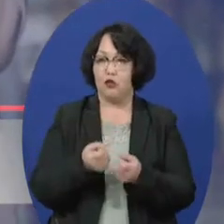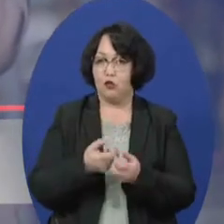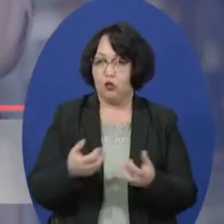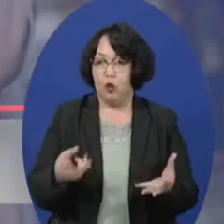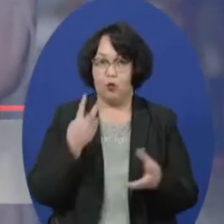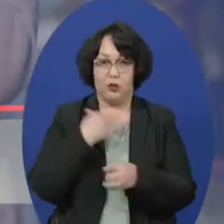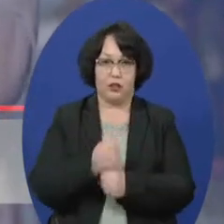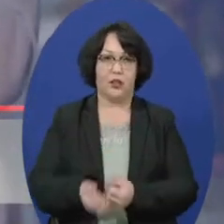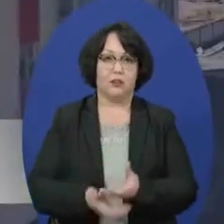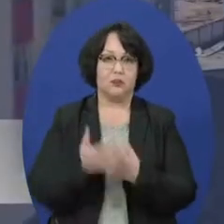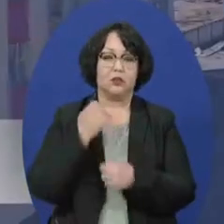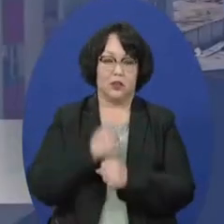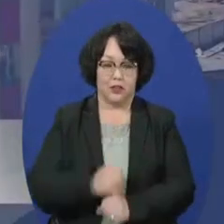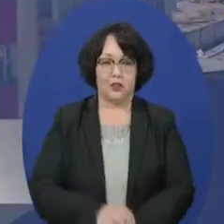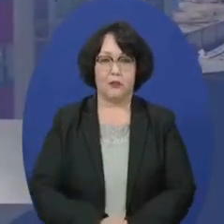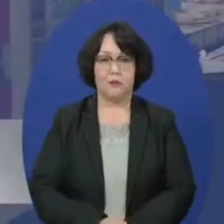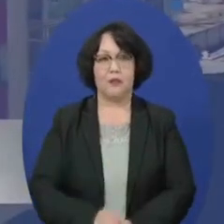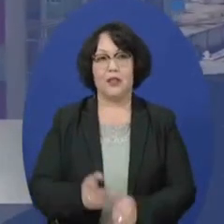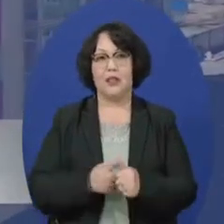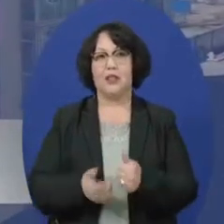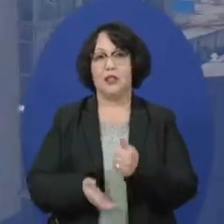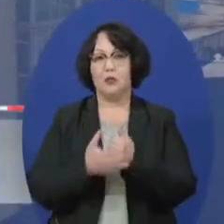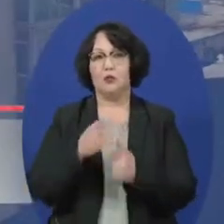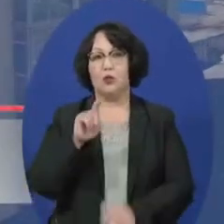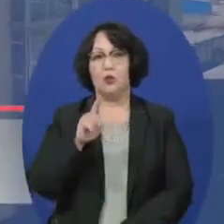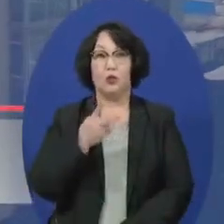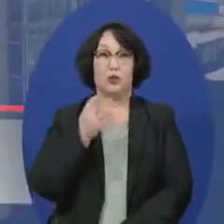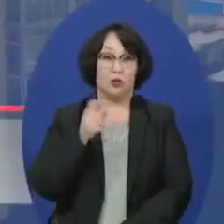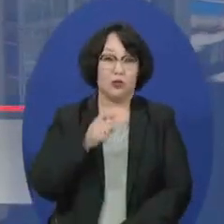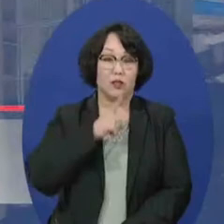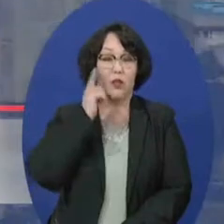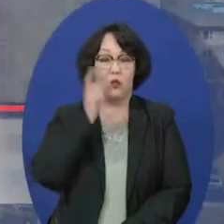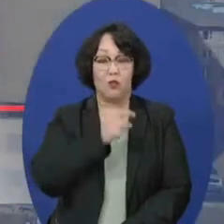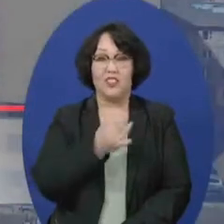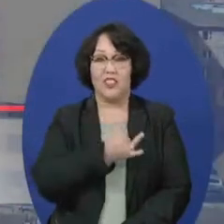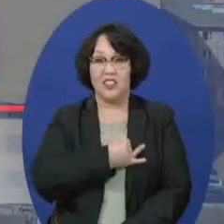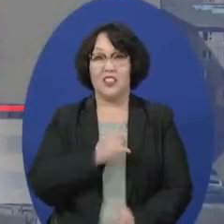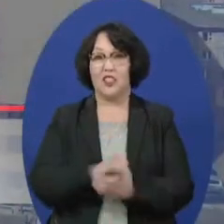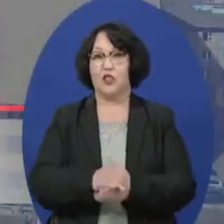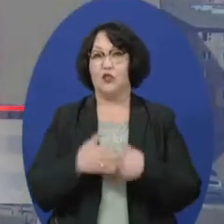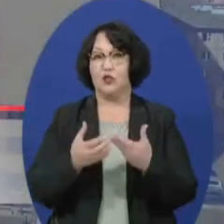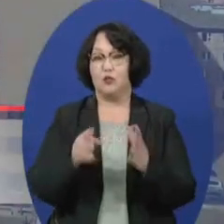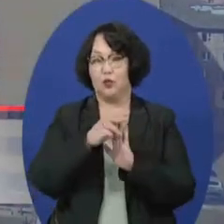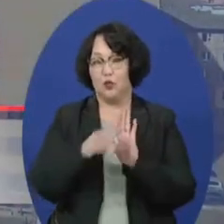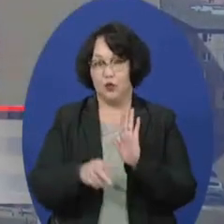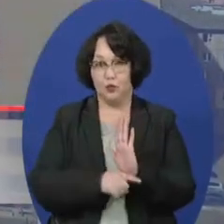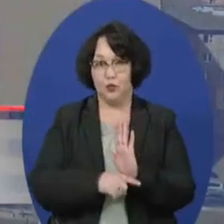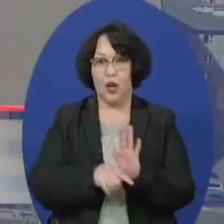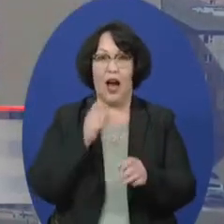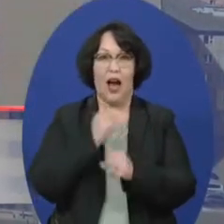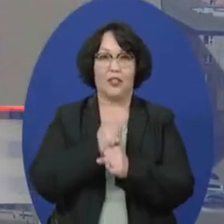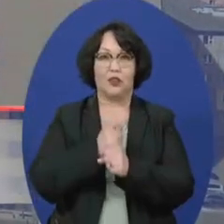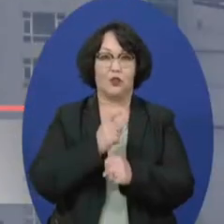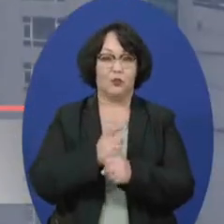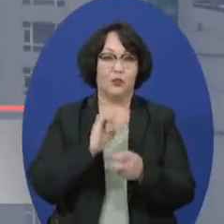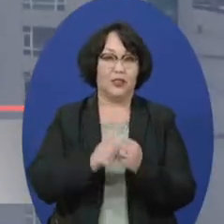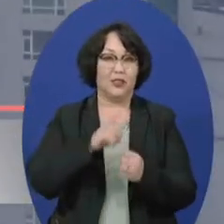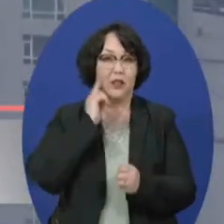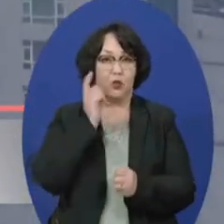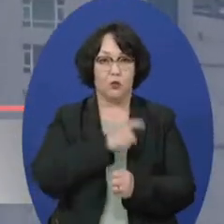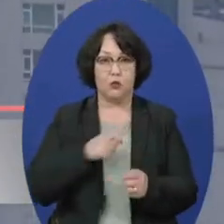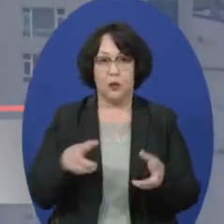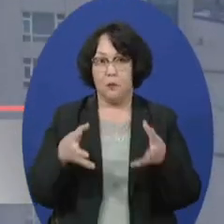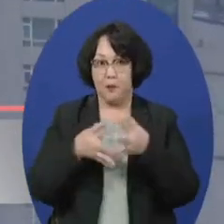үйл ажиллагааг дэмжиж ажиллана. Нэр дэвшигч хүрэлцүүхийн залууст итгэл өгсөн мөрийн хөтөлбөрийн бас нэг заалтвал хөдөлмөр эрхэлж байгаа залуустай